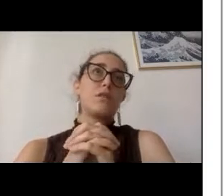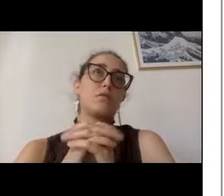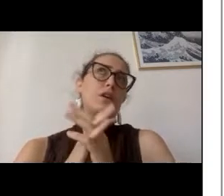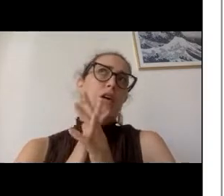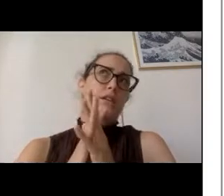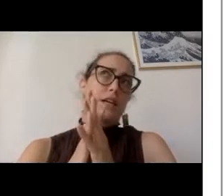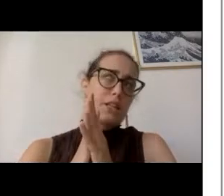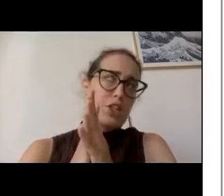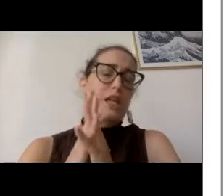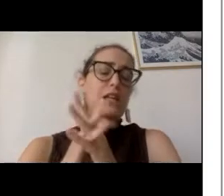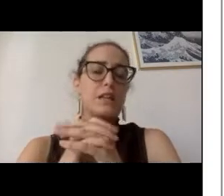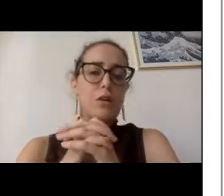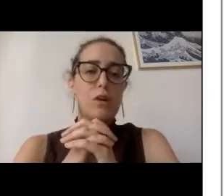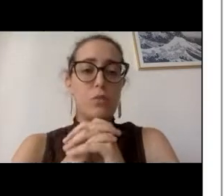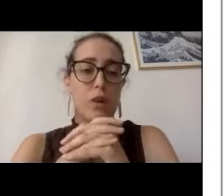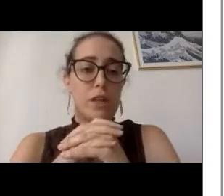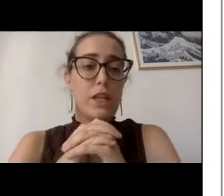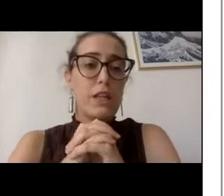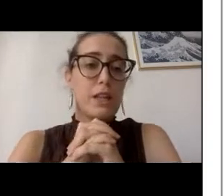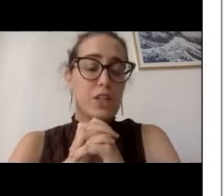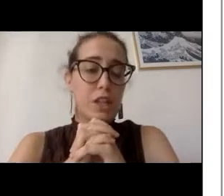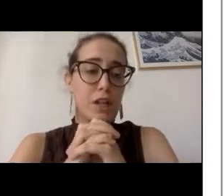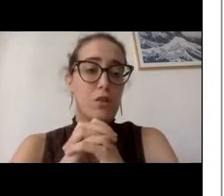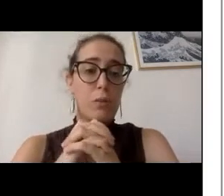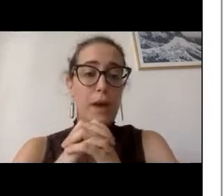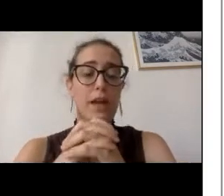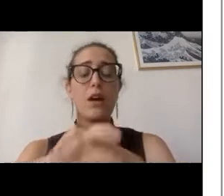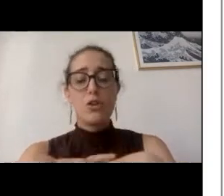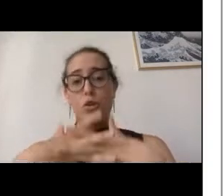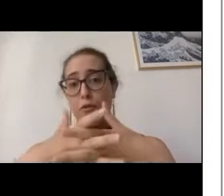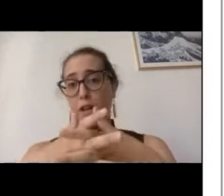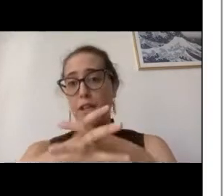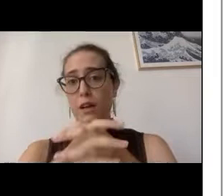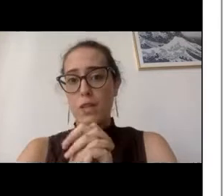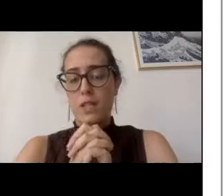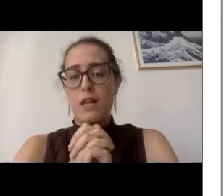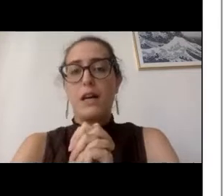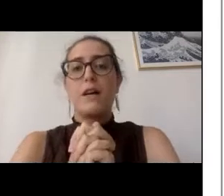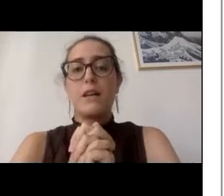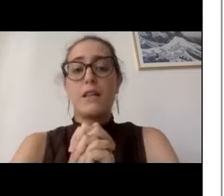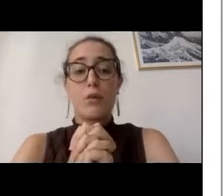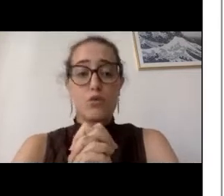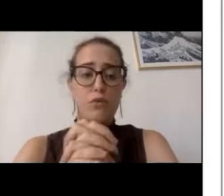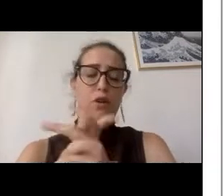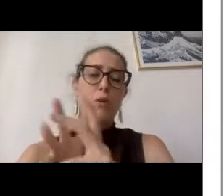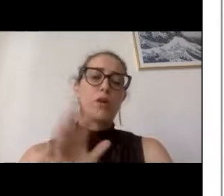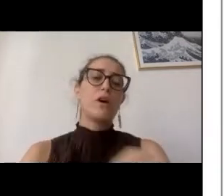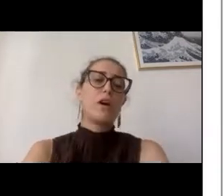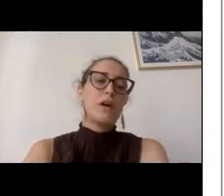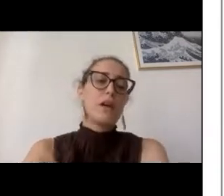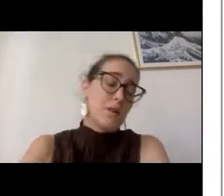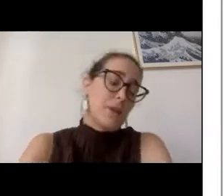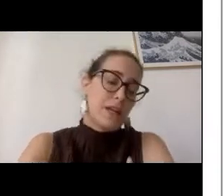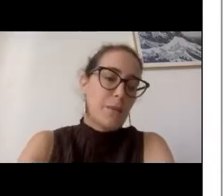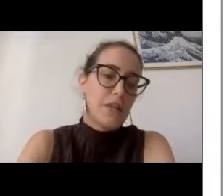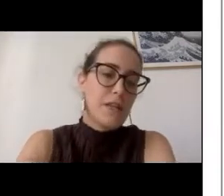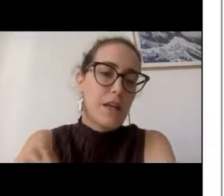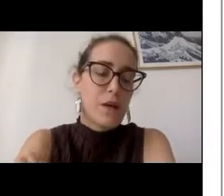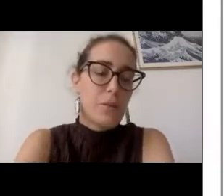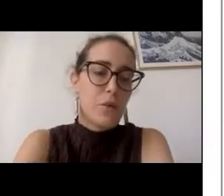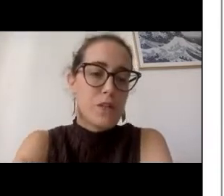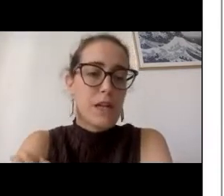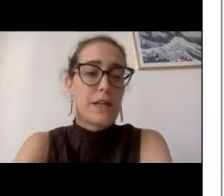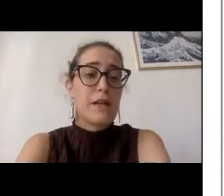che un 30 all'incirca 34 milioni di cittadini europei sono affetti da questa da questo fenomeno sempre